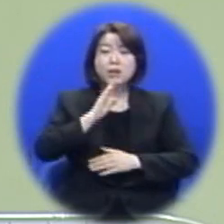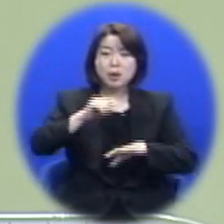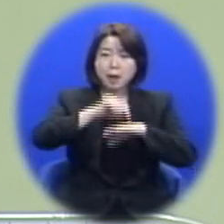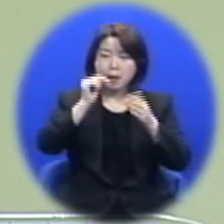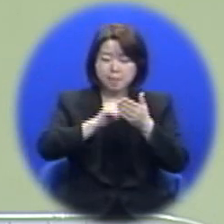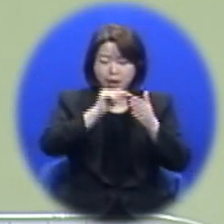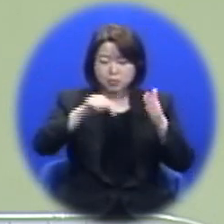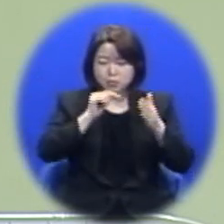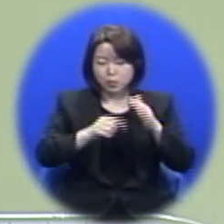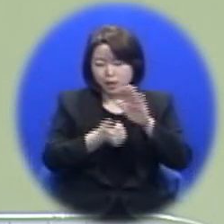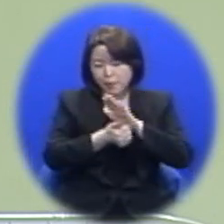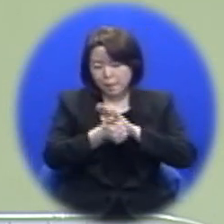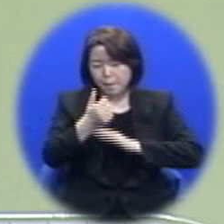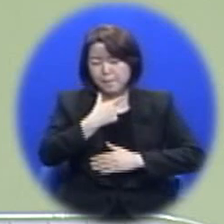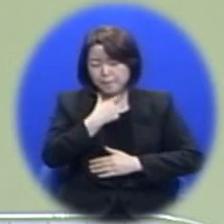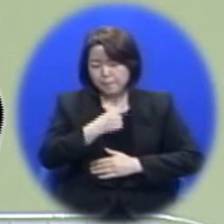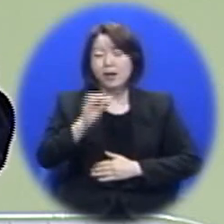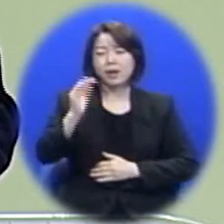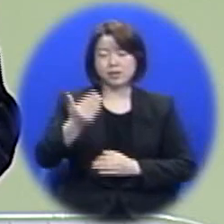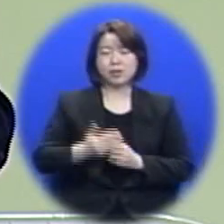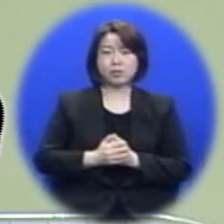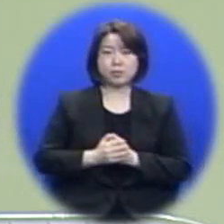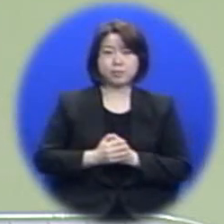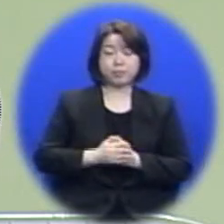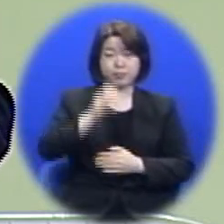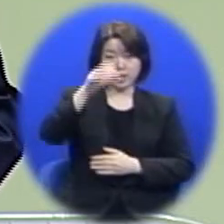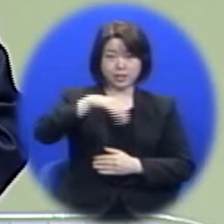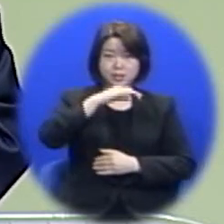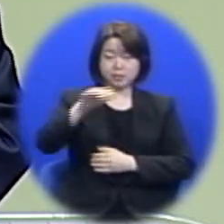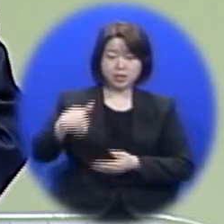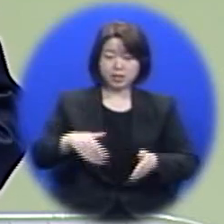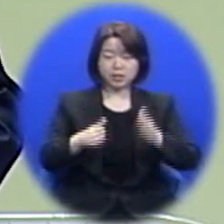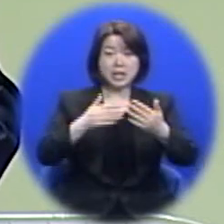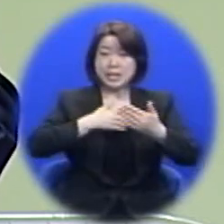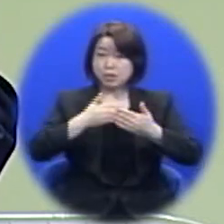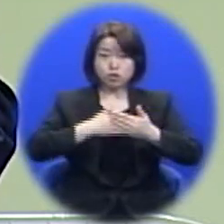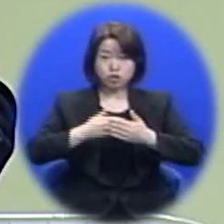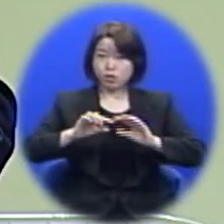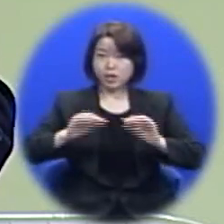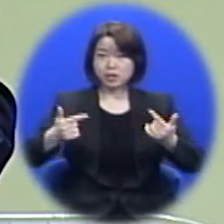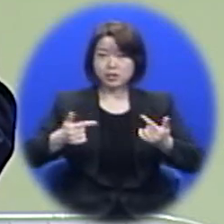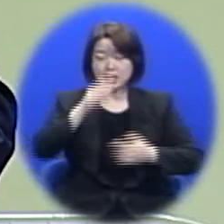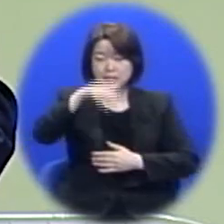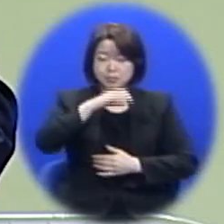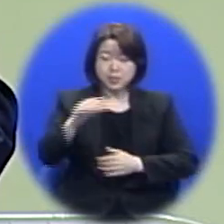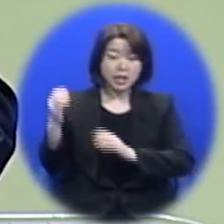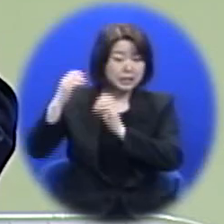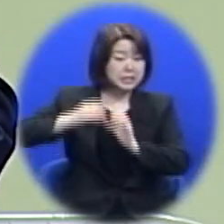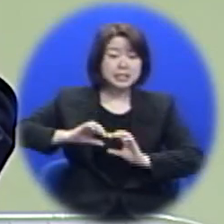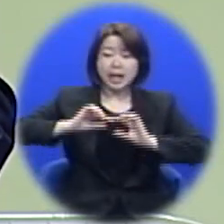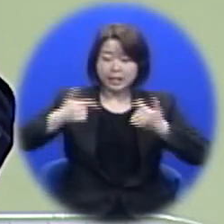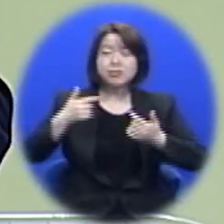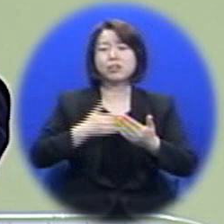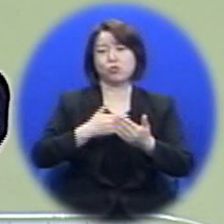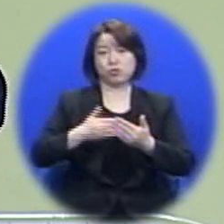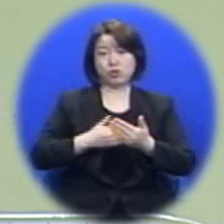소원이 됩니다 십자가 길이 두려운 게 아니고 십자 가지지 않는게 두려워요